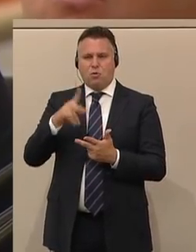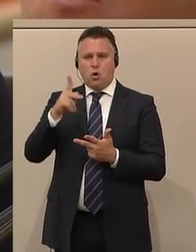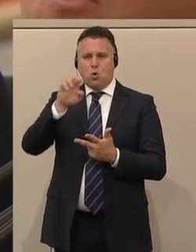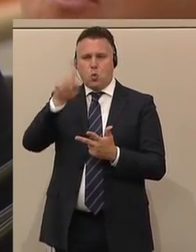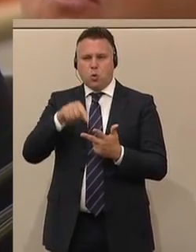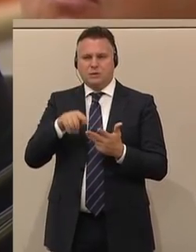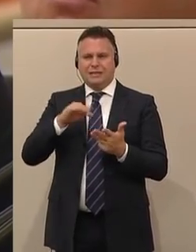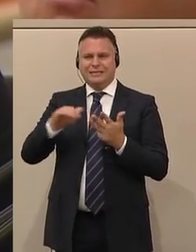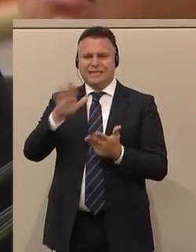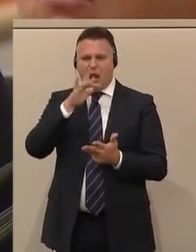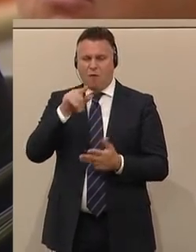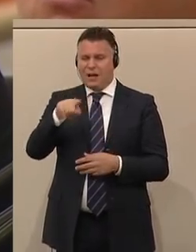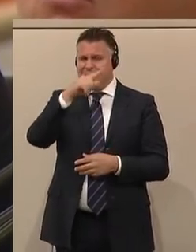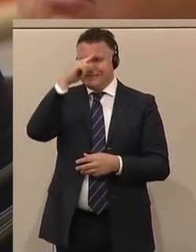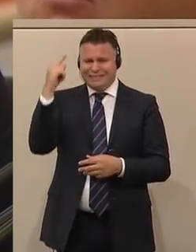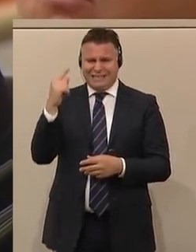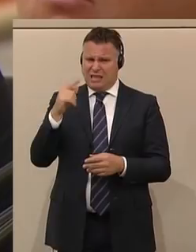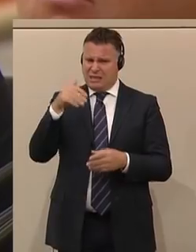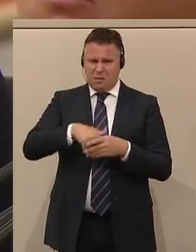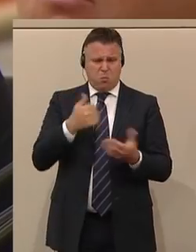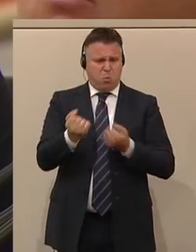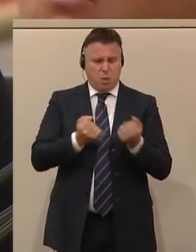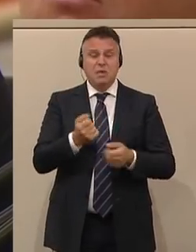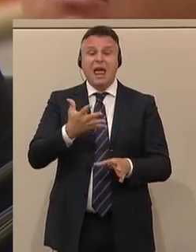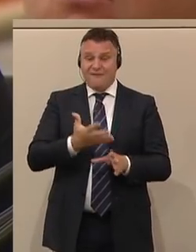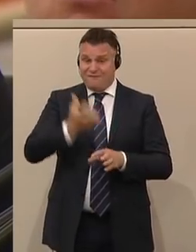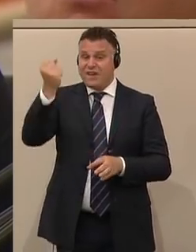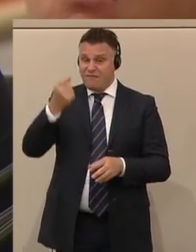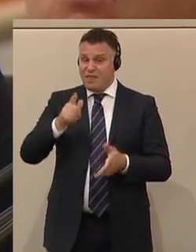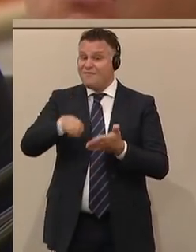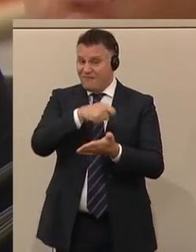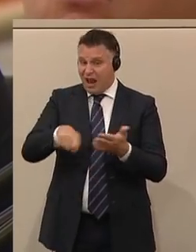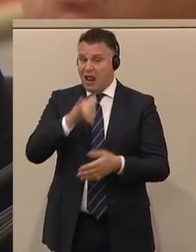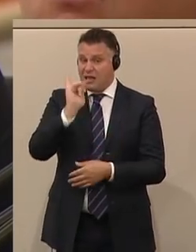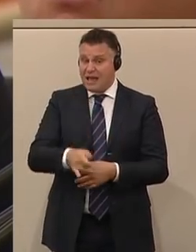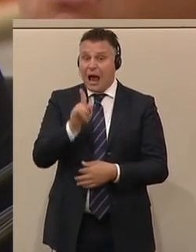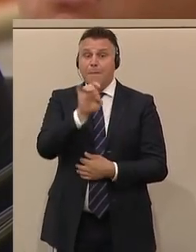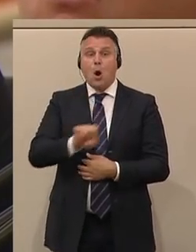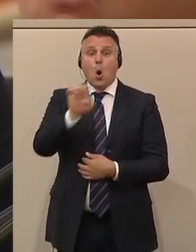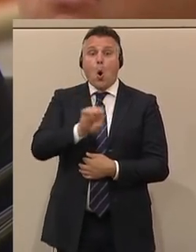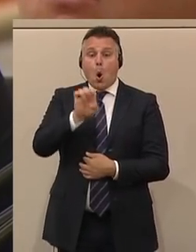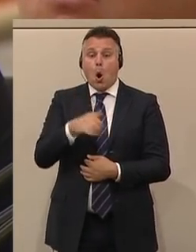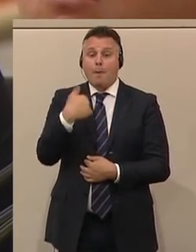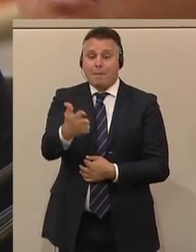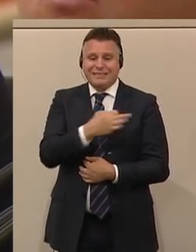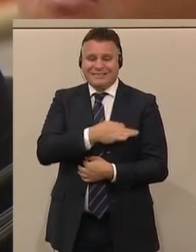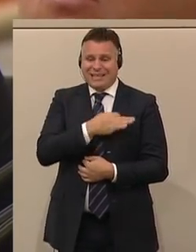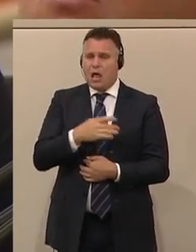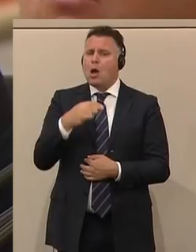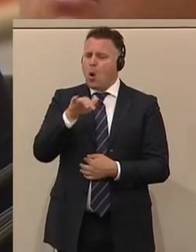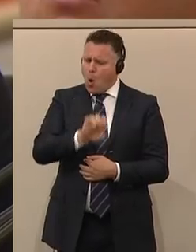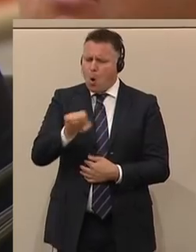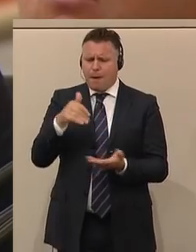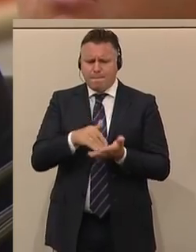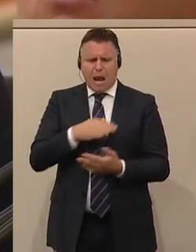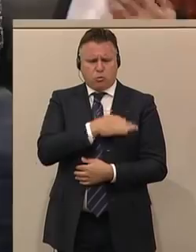ist seelenlose Politik, mit der kann man Wahlen gewinnen, jawohl, aber mit der kann man Europa keine Seele geben und Europa braucht eine Seele.